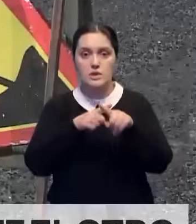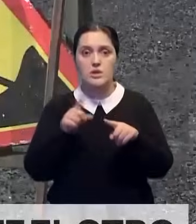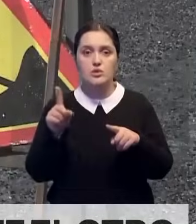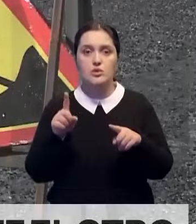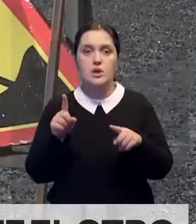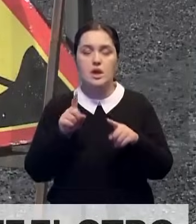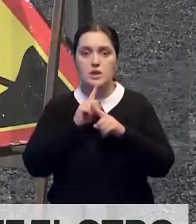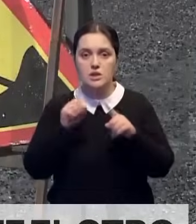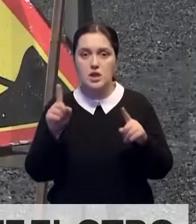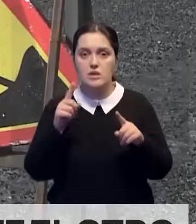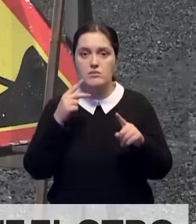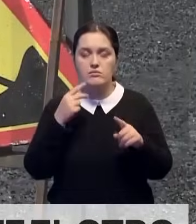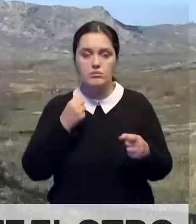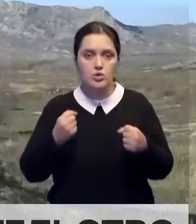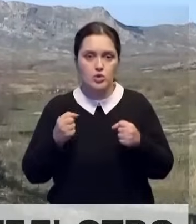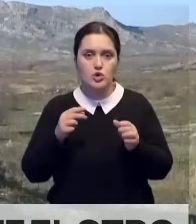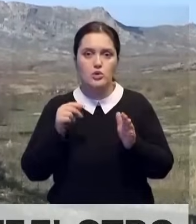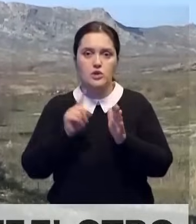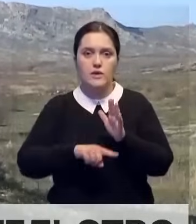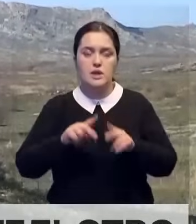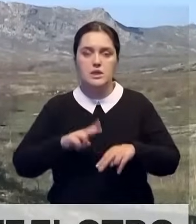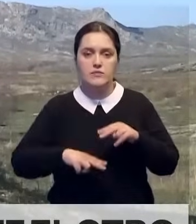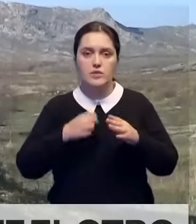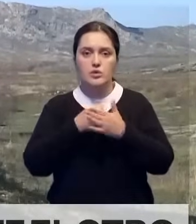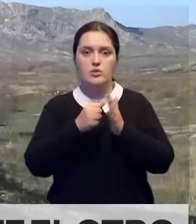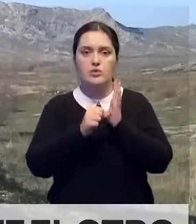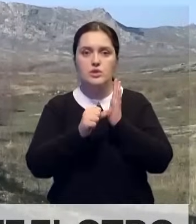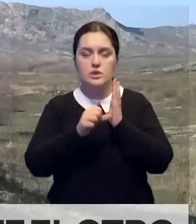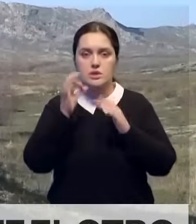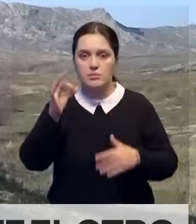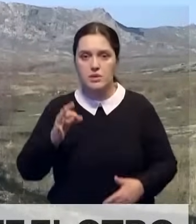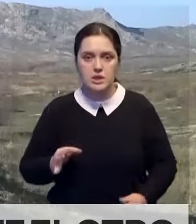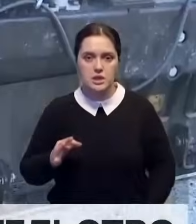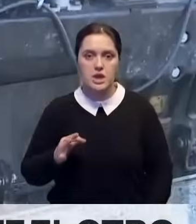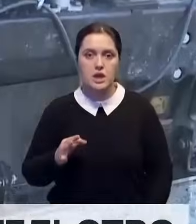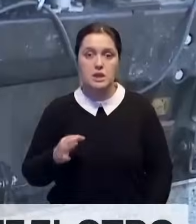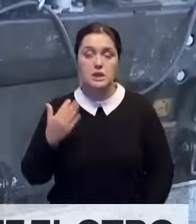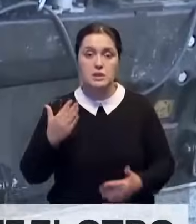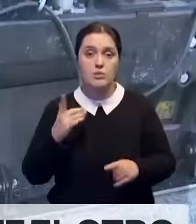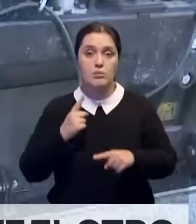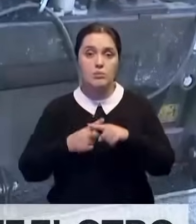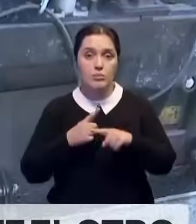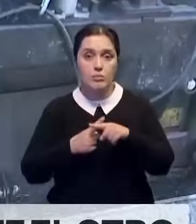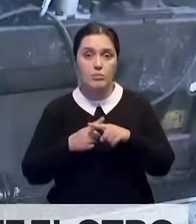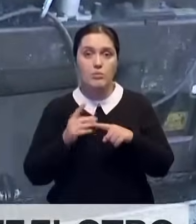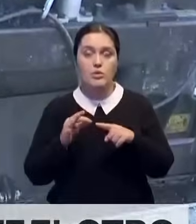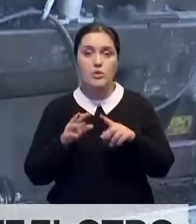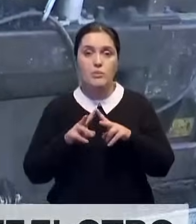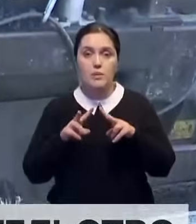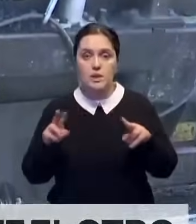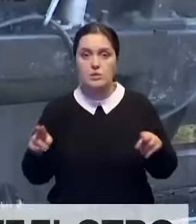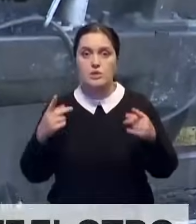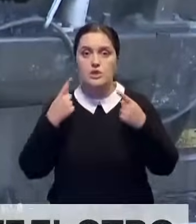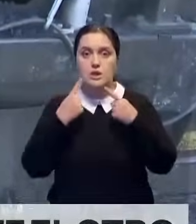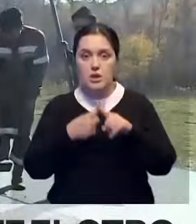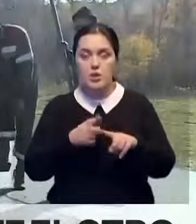технологии заявляют, что она отличается высокой прочностью и удешевляет строительство до 60%. Если опыт окажется положительным, то